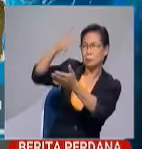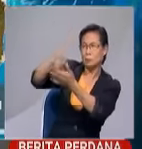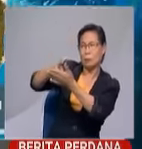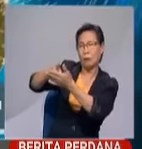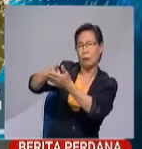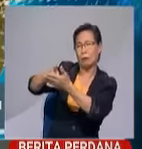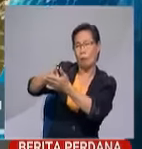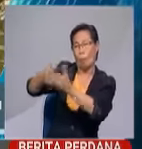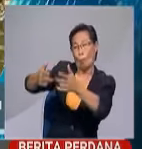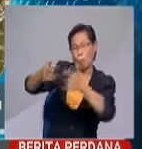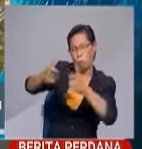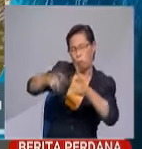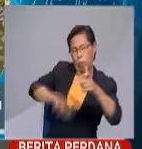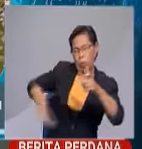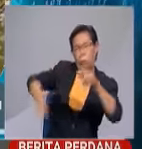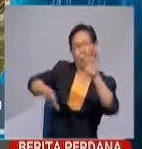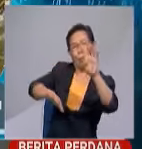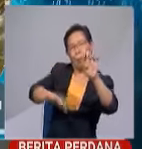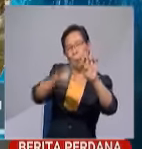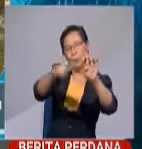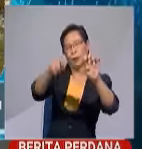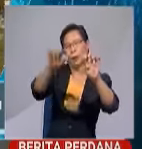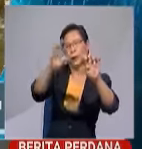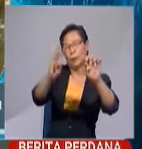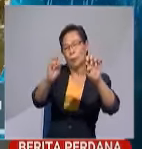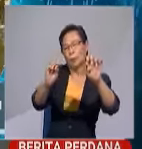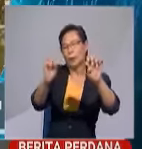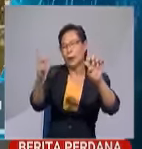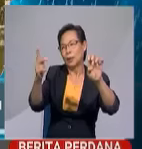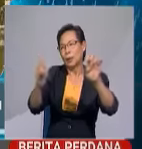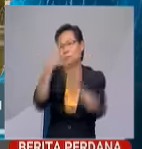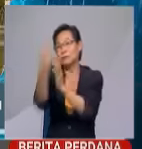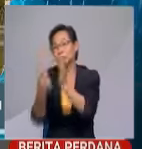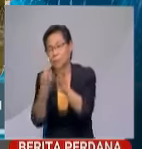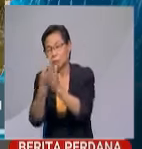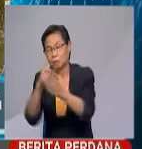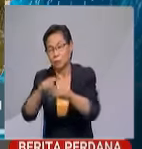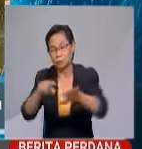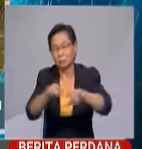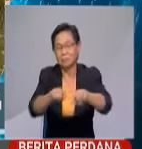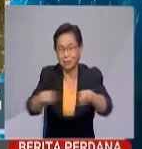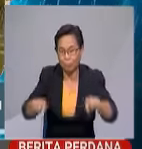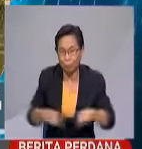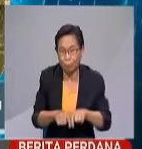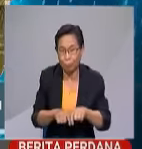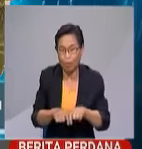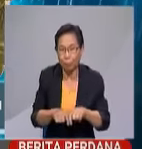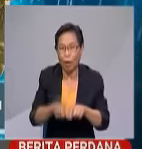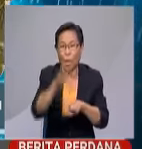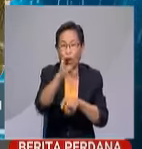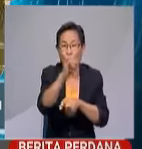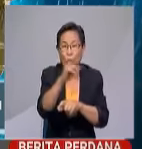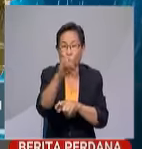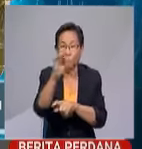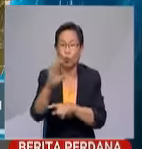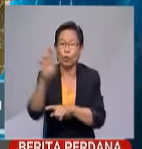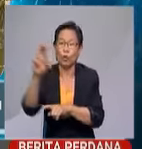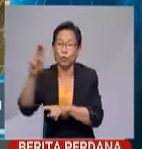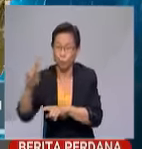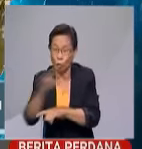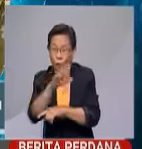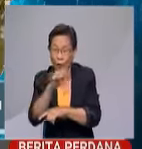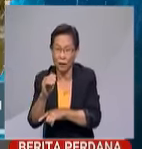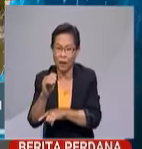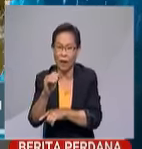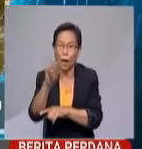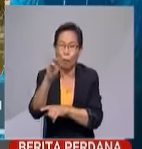iaitu berkelajuan sekitar 40 hingga 60 km sejam di kawasan perkapalan Condor, Reef North, Bunguran